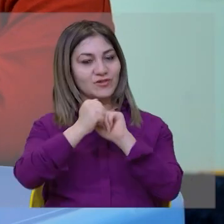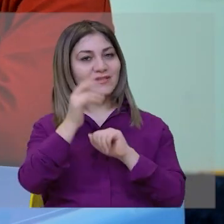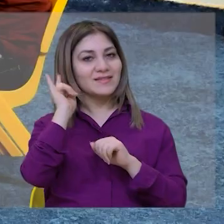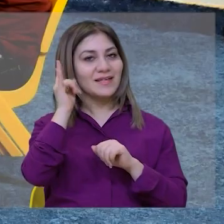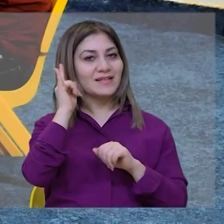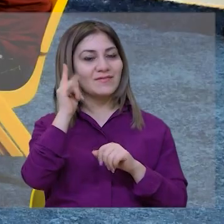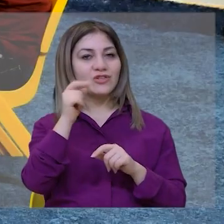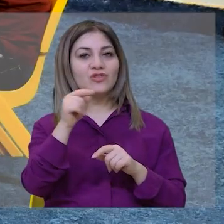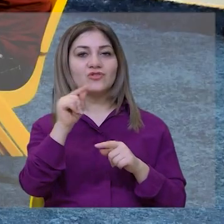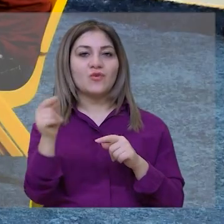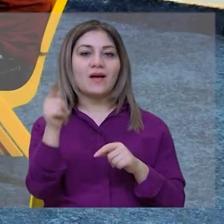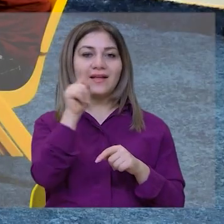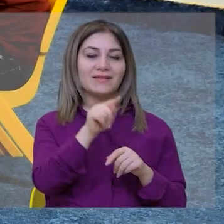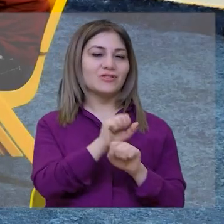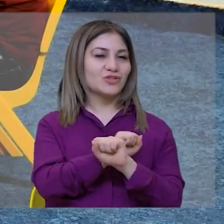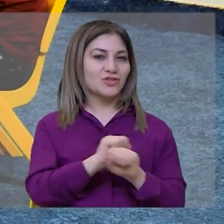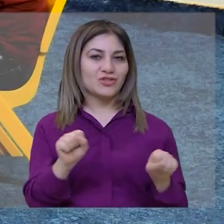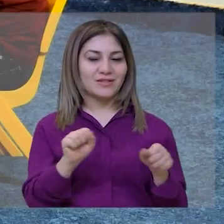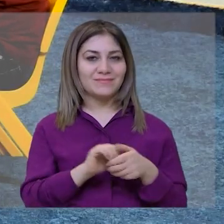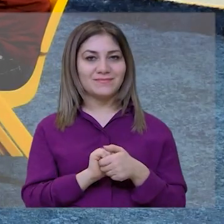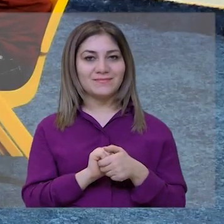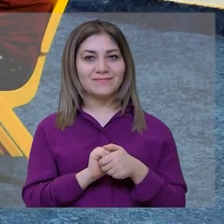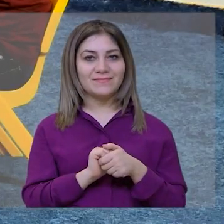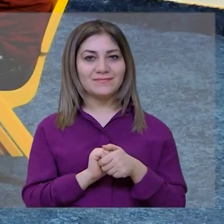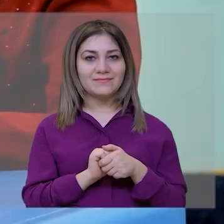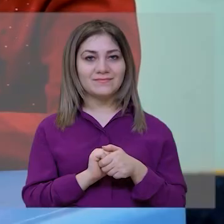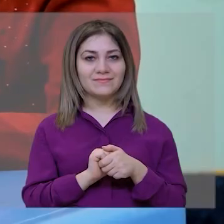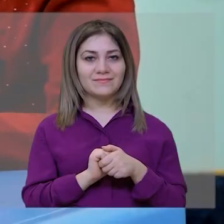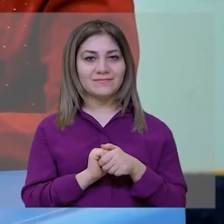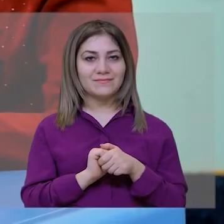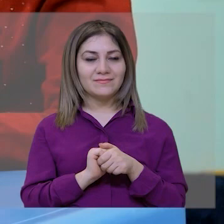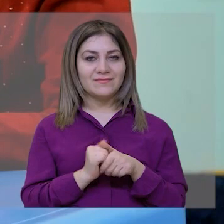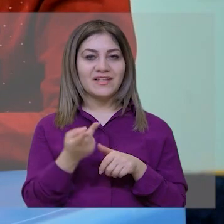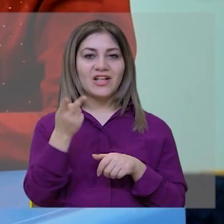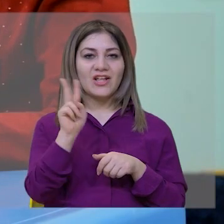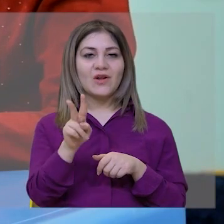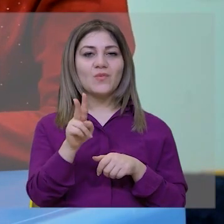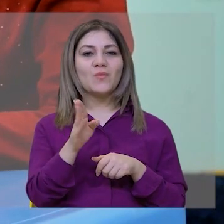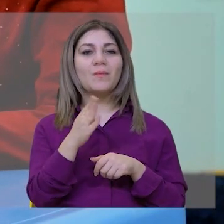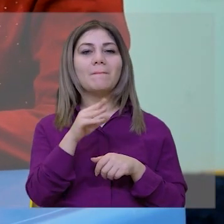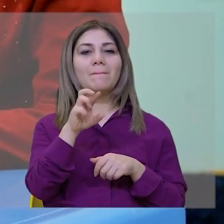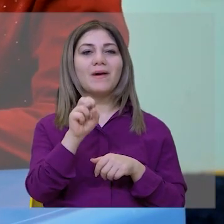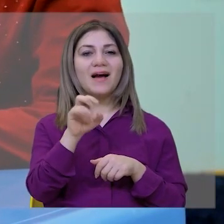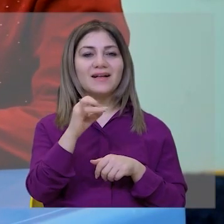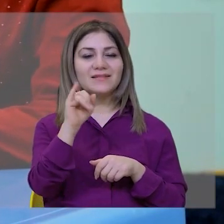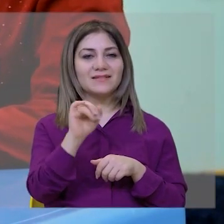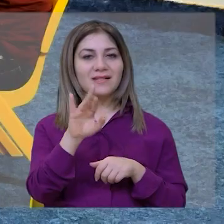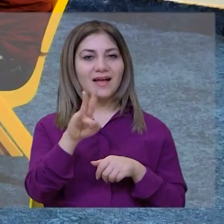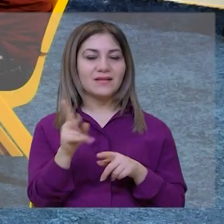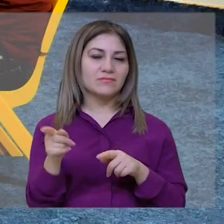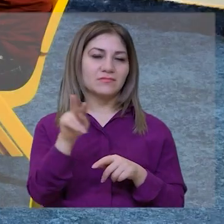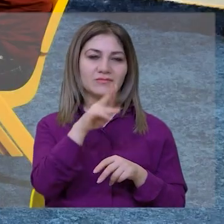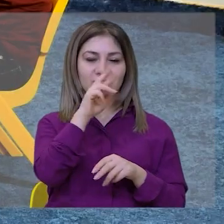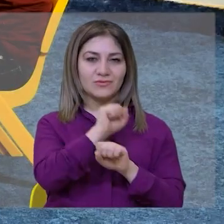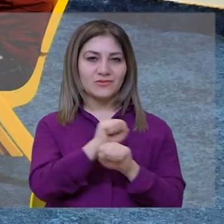ձայնավորը տողադարձ չեն կանում։ Եվ չեն կարող երկու բաղաձայն տողադարձել։ Ահա,